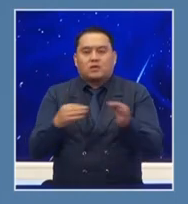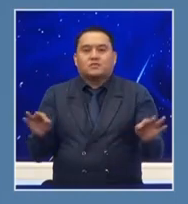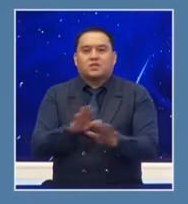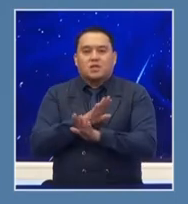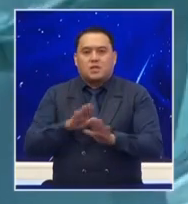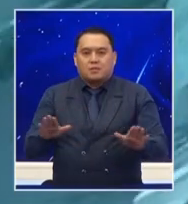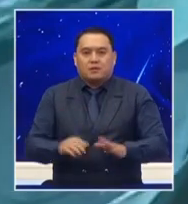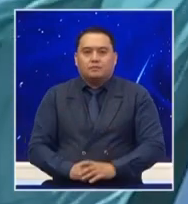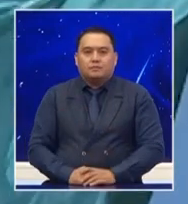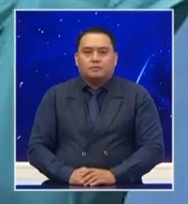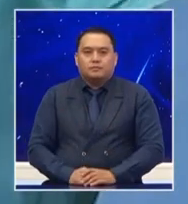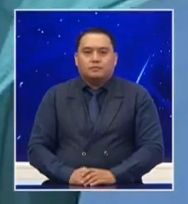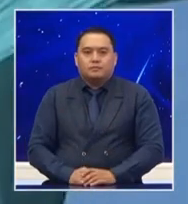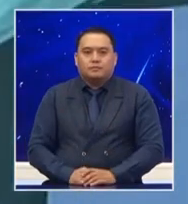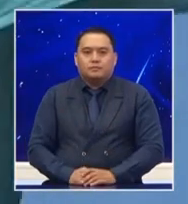гимна.